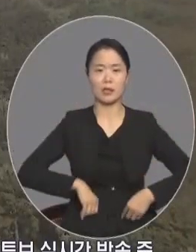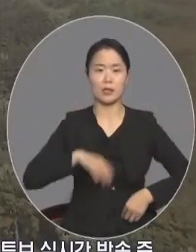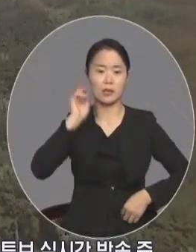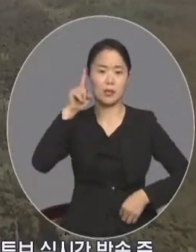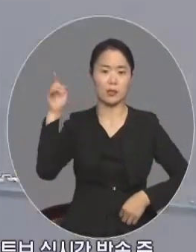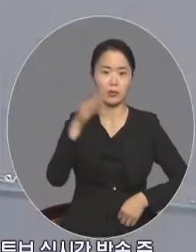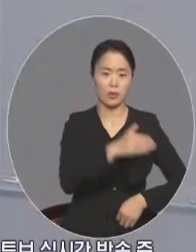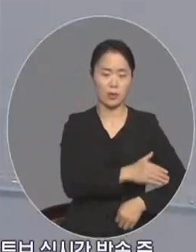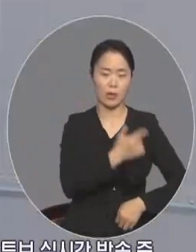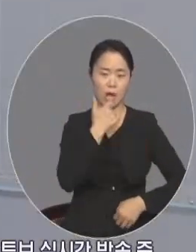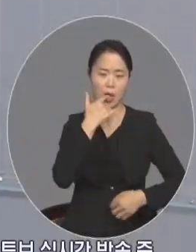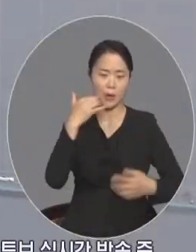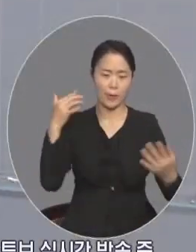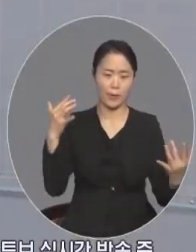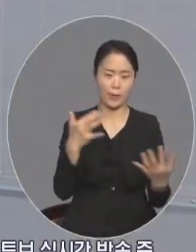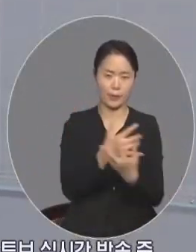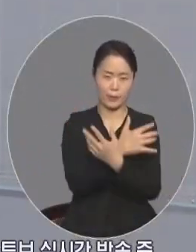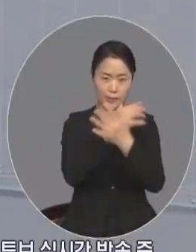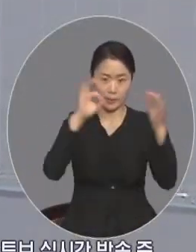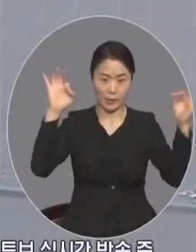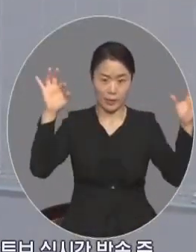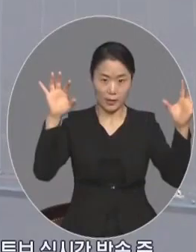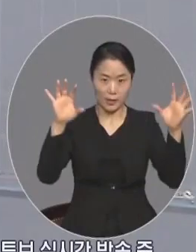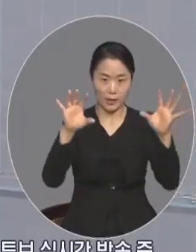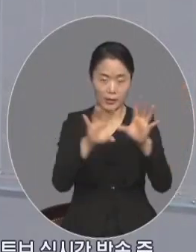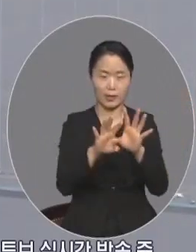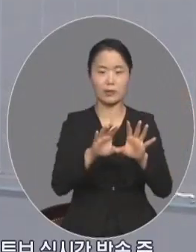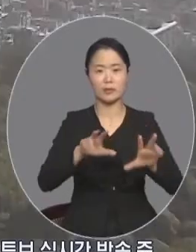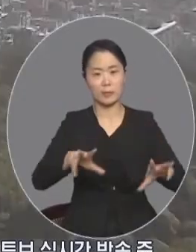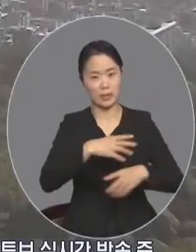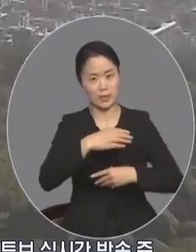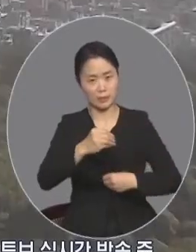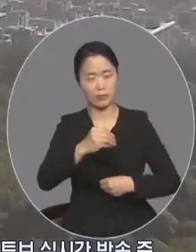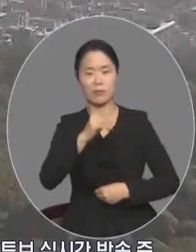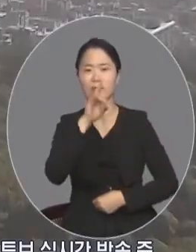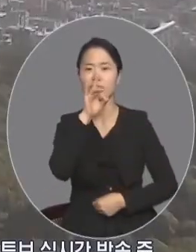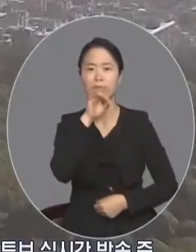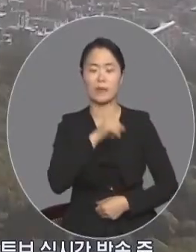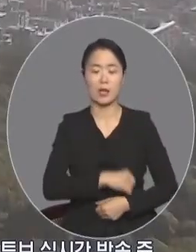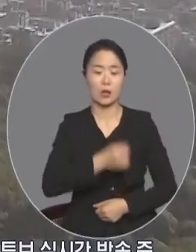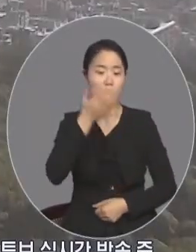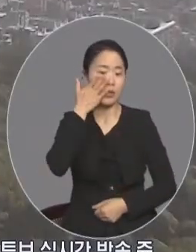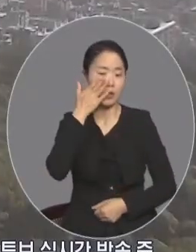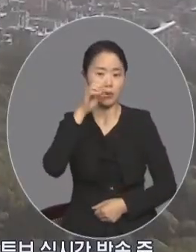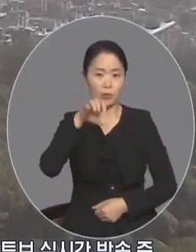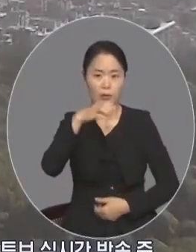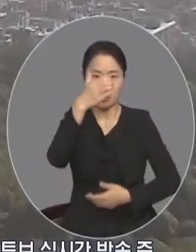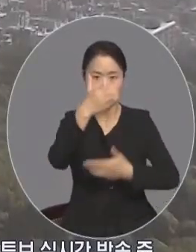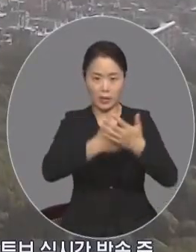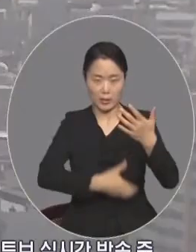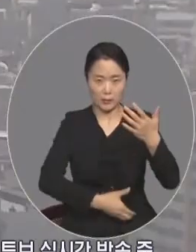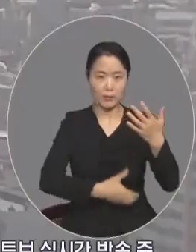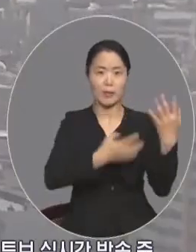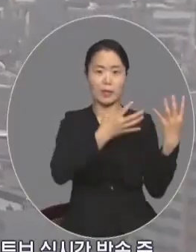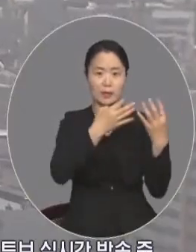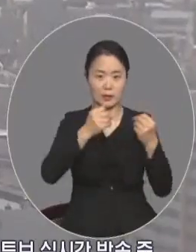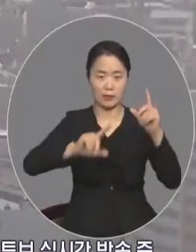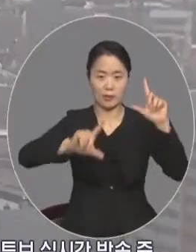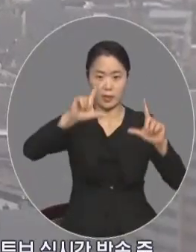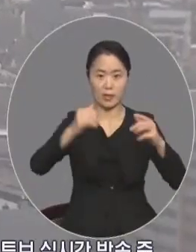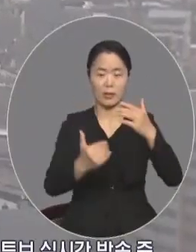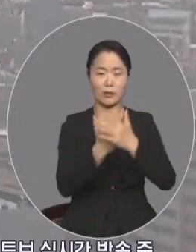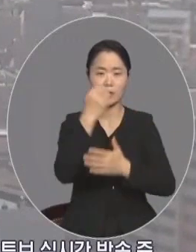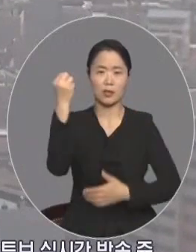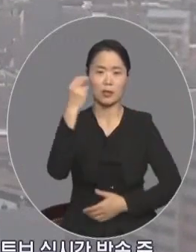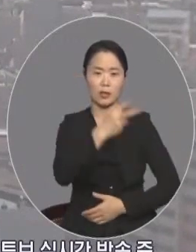점차 옅어지겠지만 아직 안심하긴 이릅니다. 울산 지역은 잔류 황사 영향이 계속되겠고 또